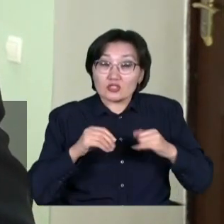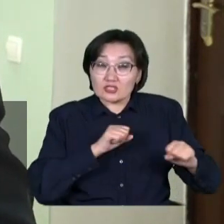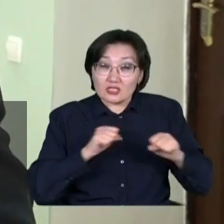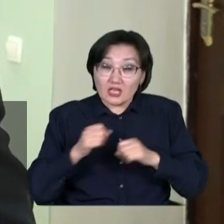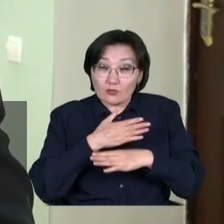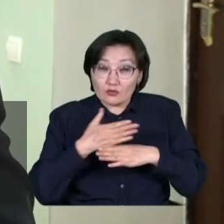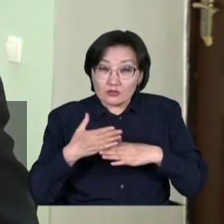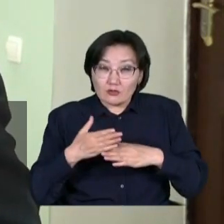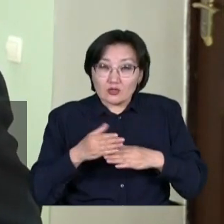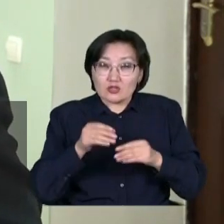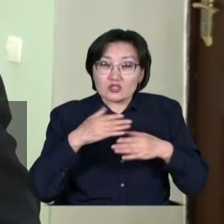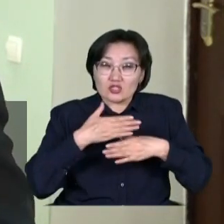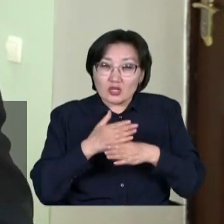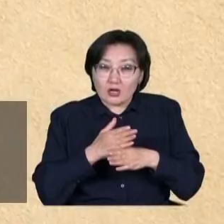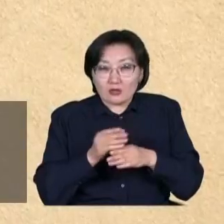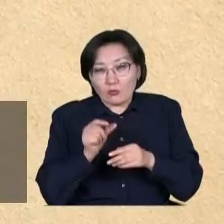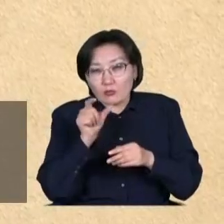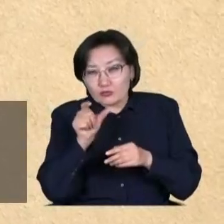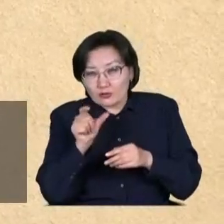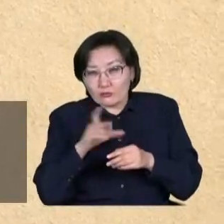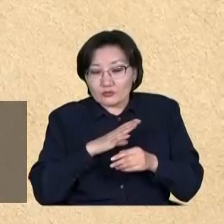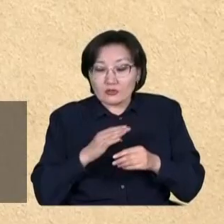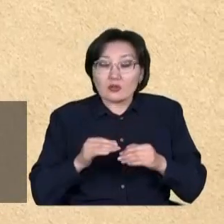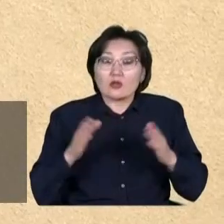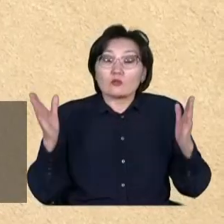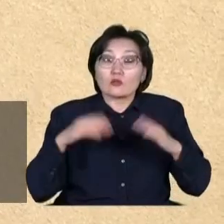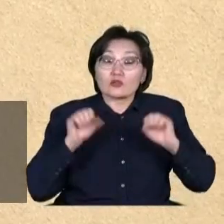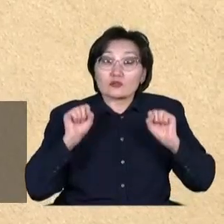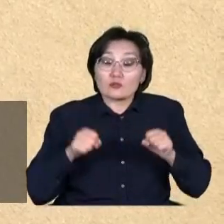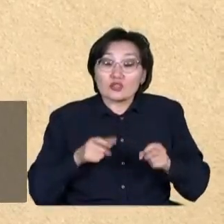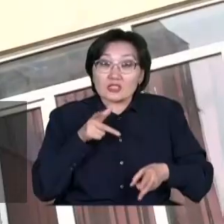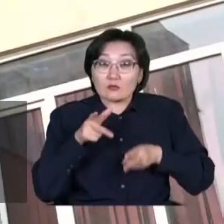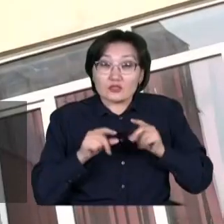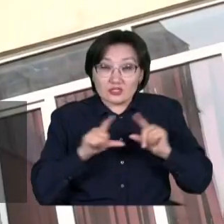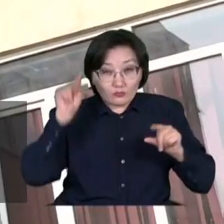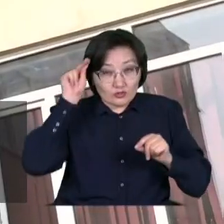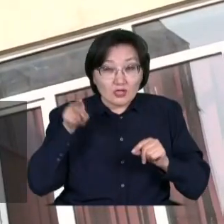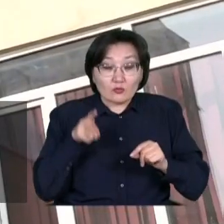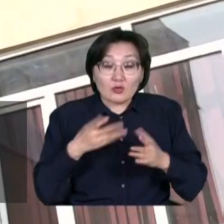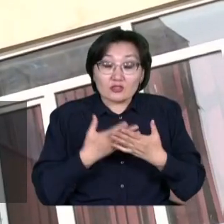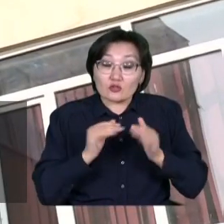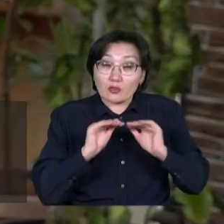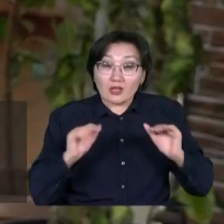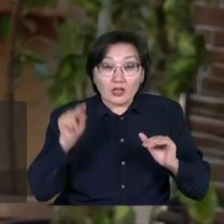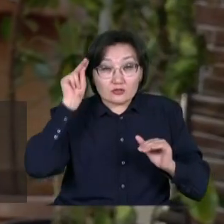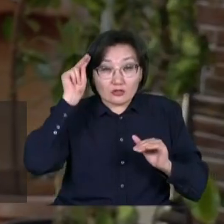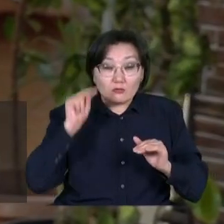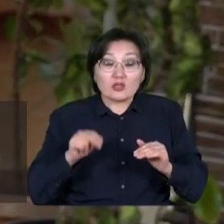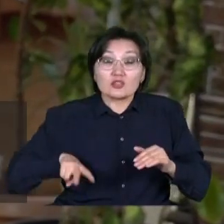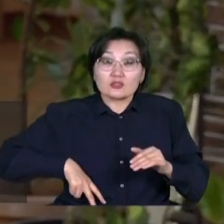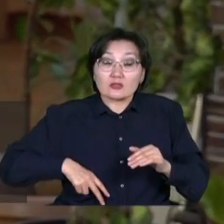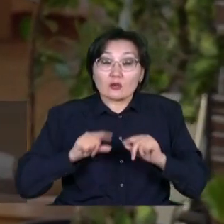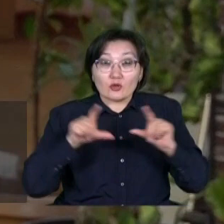енді үлкейді жарып. Мен оны жоққа шығармаймын. Көпшілік құлауы мүмкін деп дабыл қаққан мектепте қазір 2000-ға жуық бала оқиды. Директорда